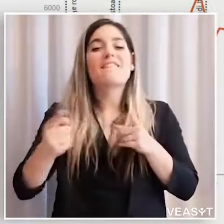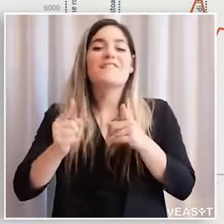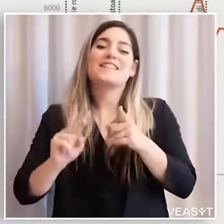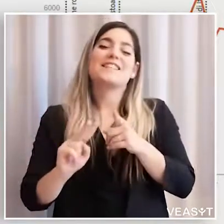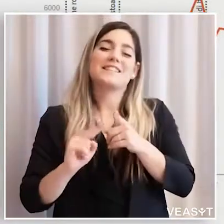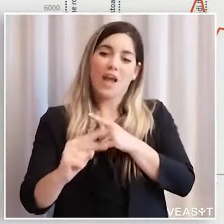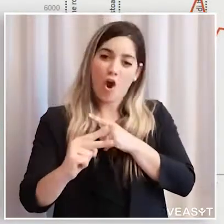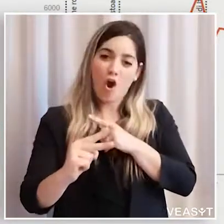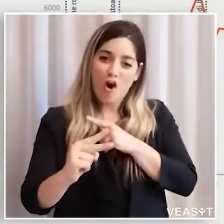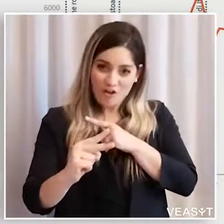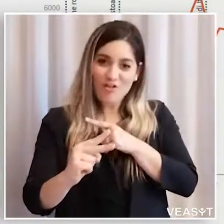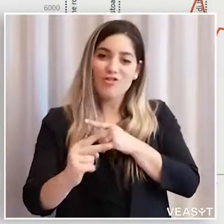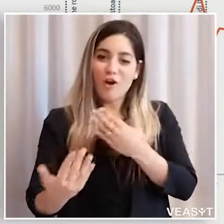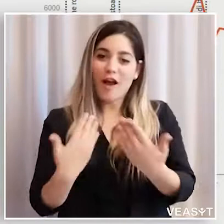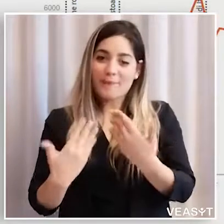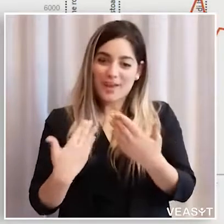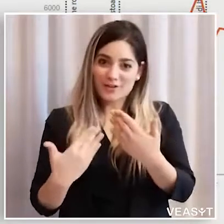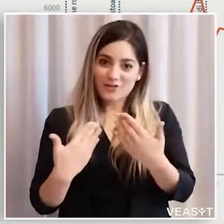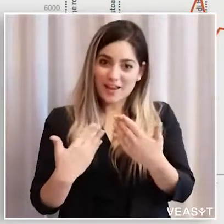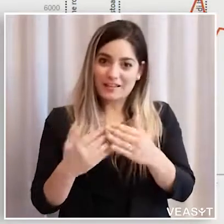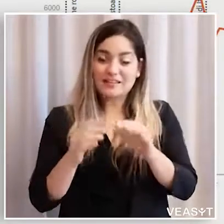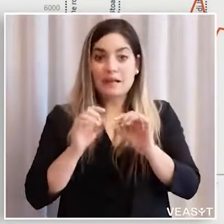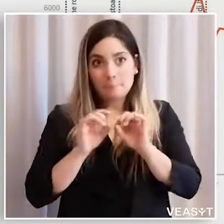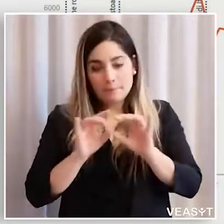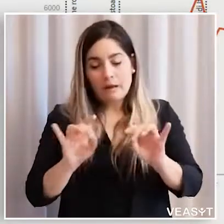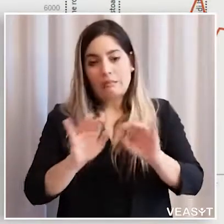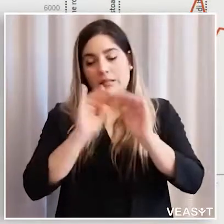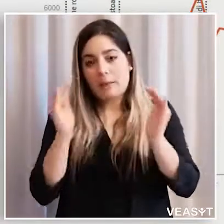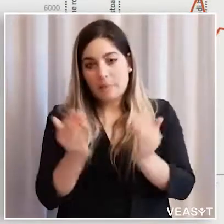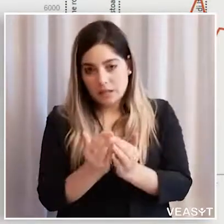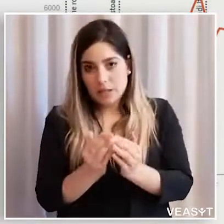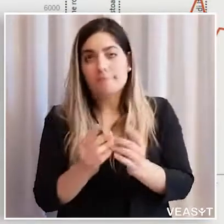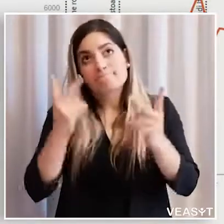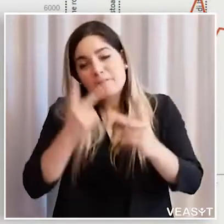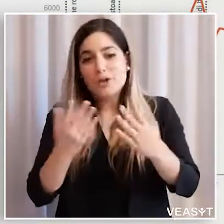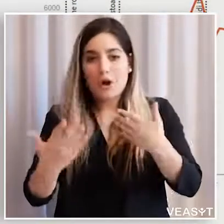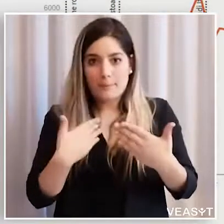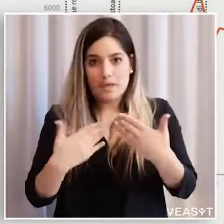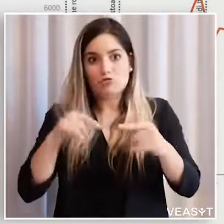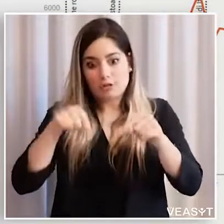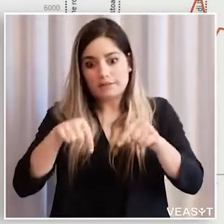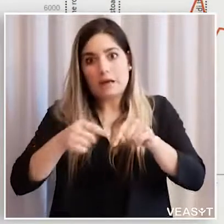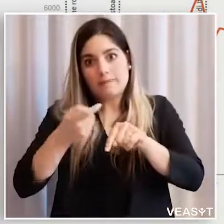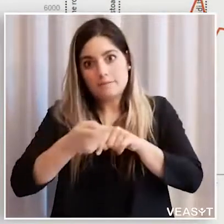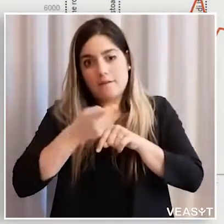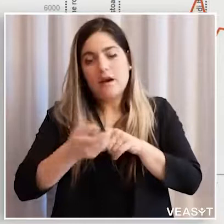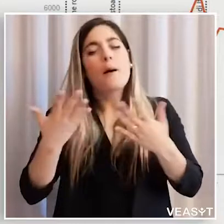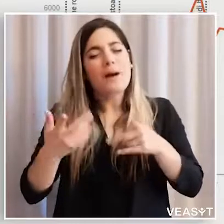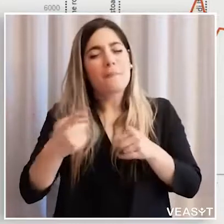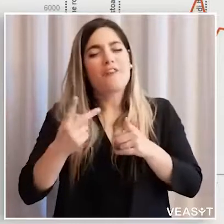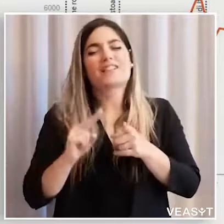seconda fase di questa emergenza di questa pandemia emergenza è tuttora però diciamo